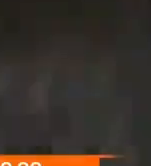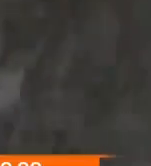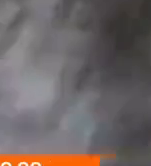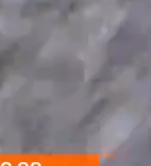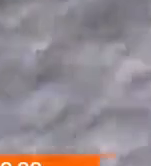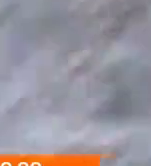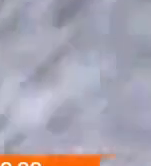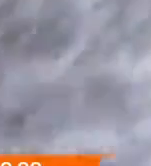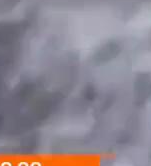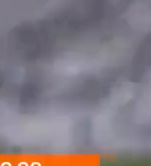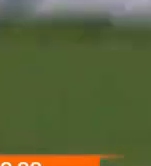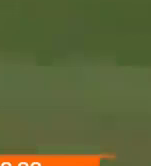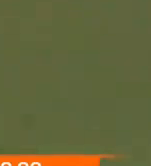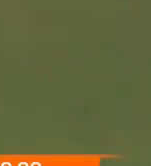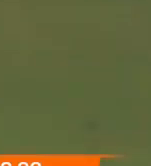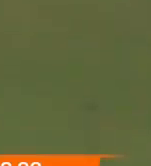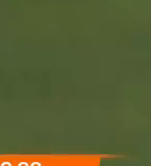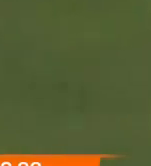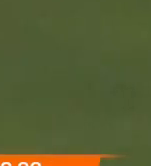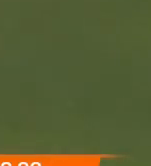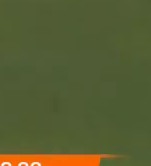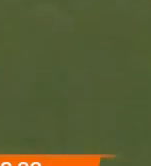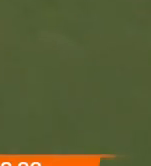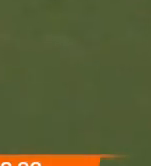tekrar izlenecek vuruş birazdan ATV'de.